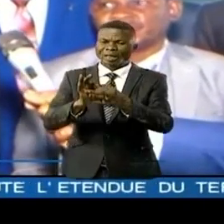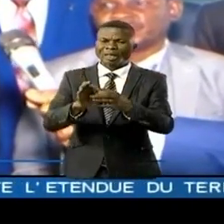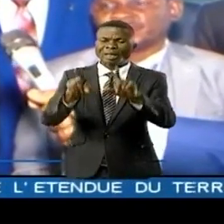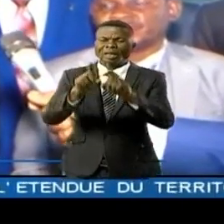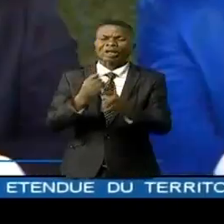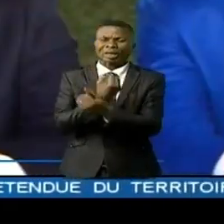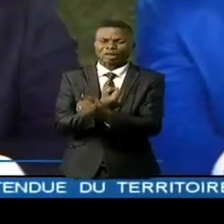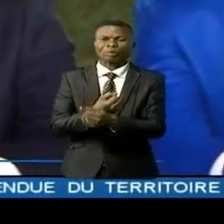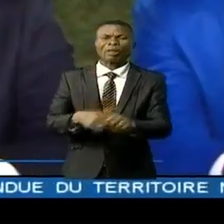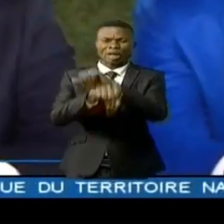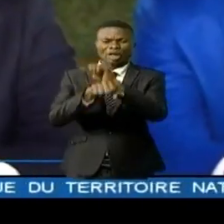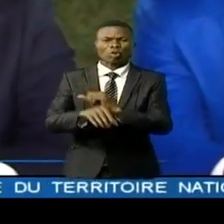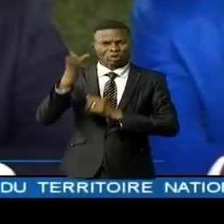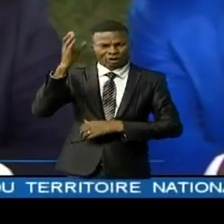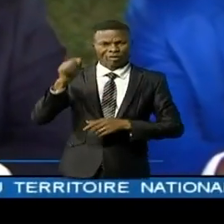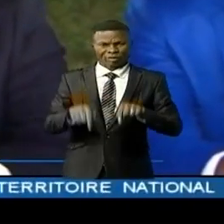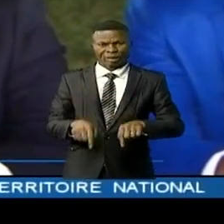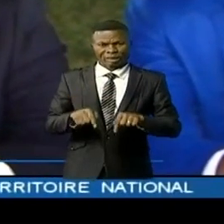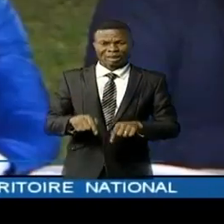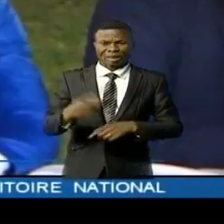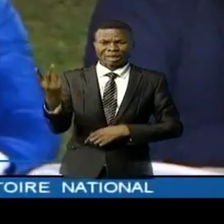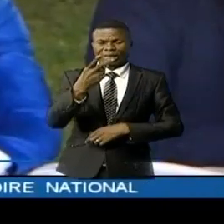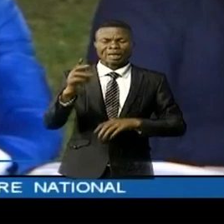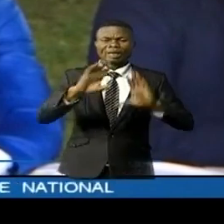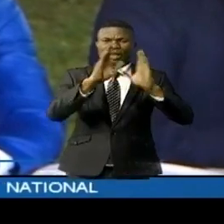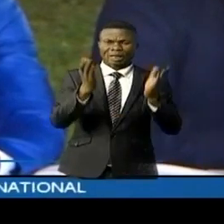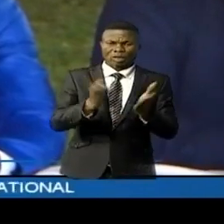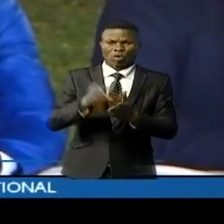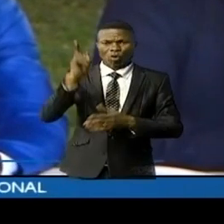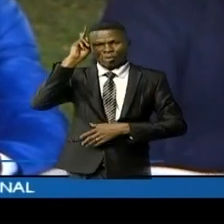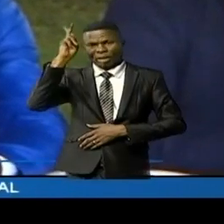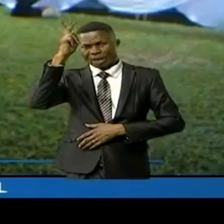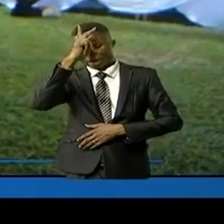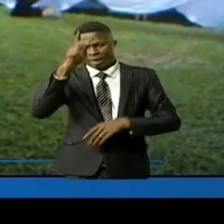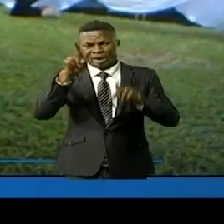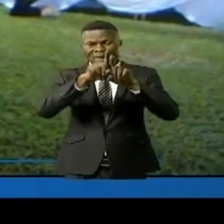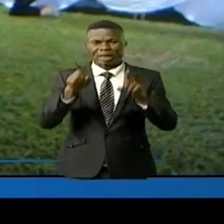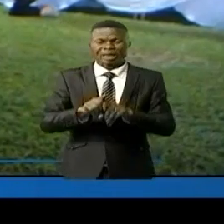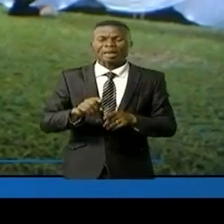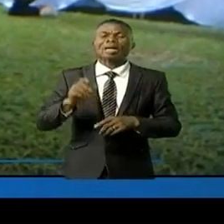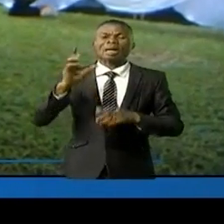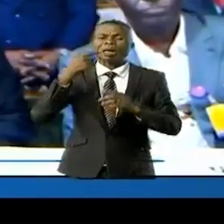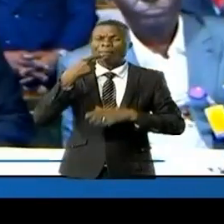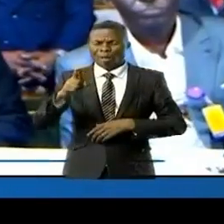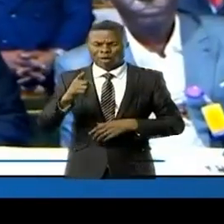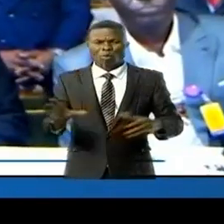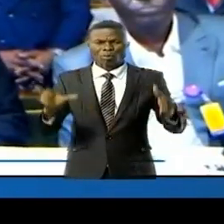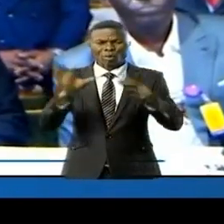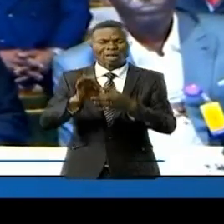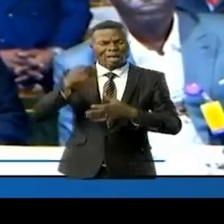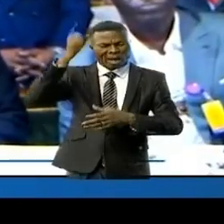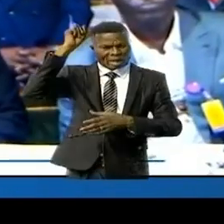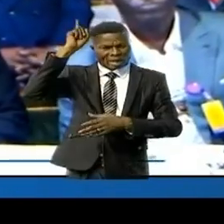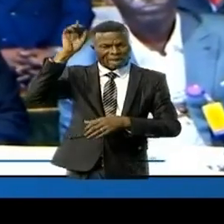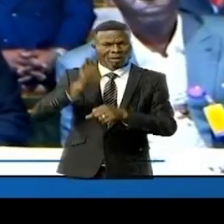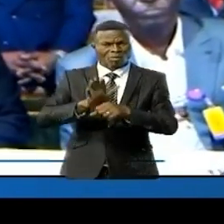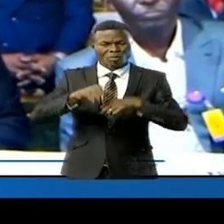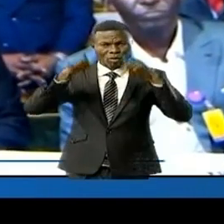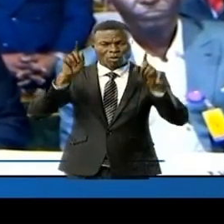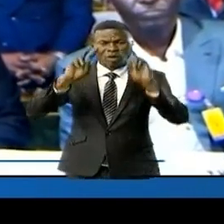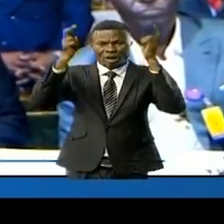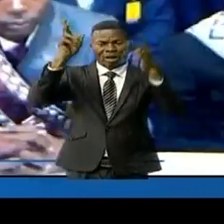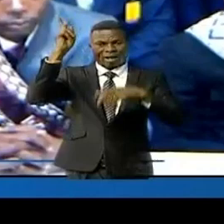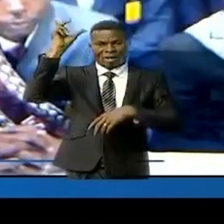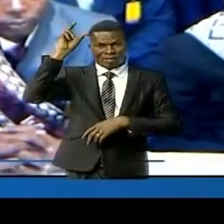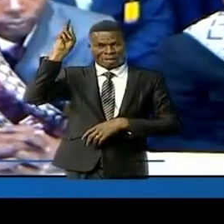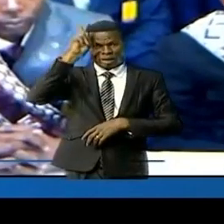us et coutumes. Les deux communautés kasaïennes et katangaises ont toujours vécu en parfaite harmonie depuis des décennies au Katanga,